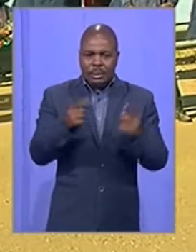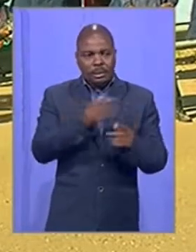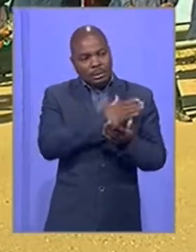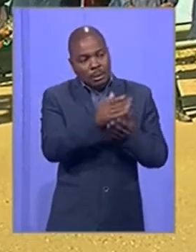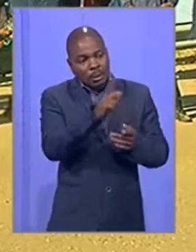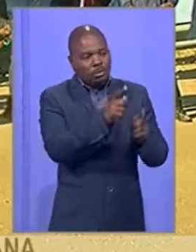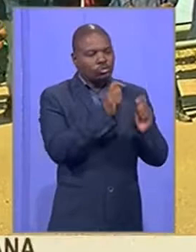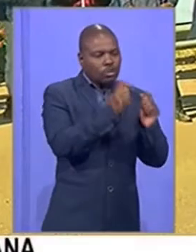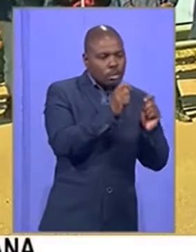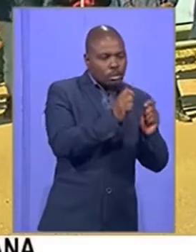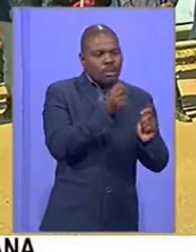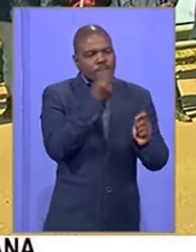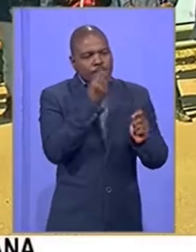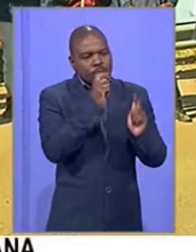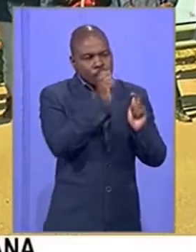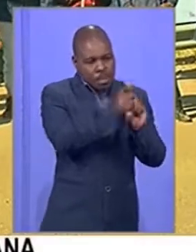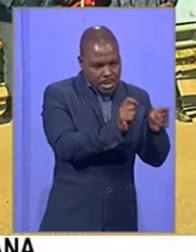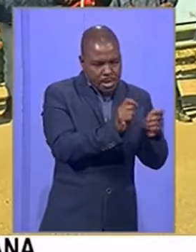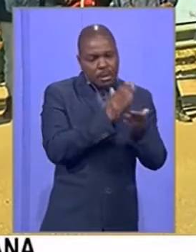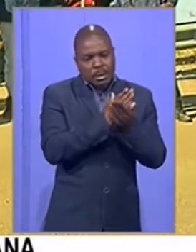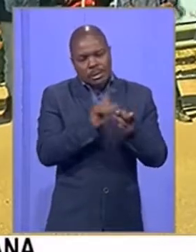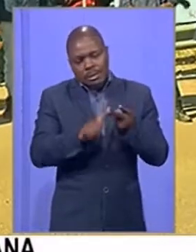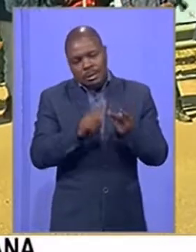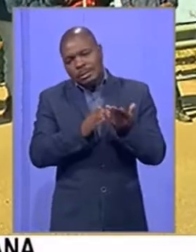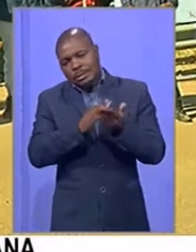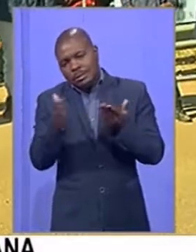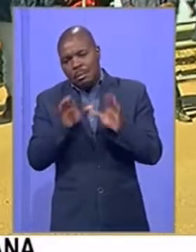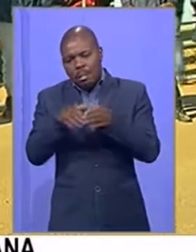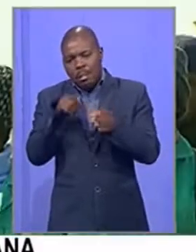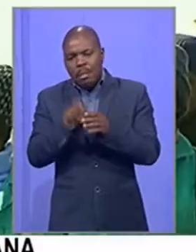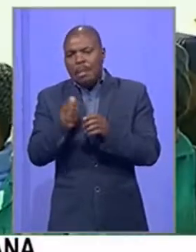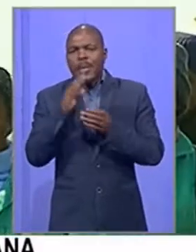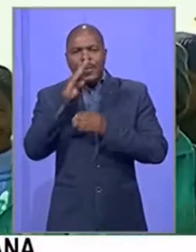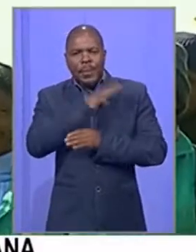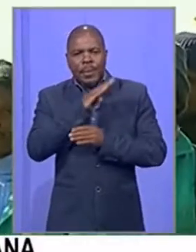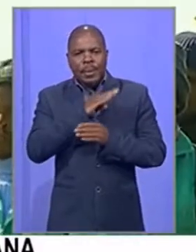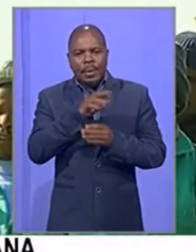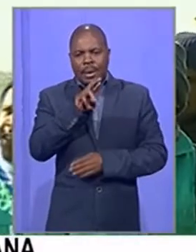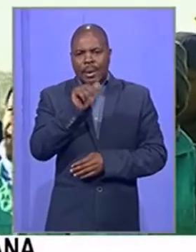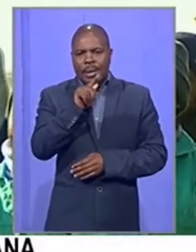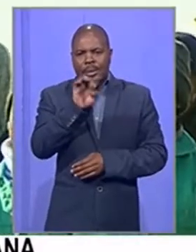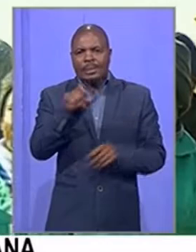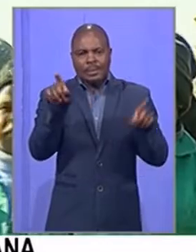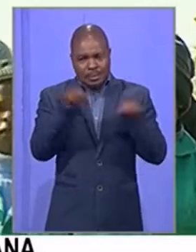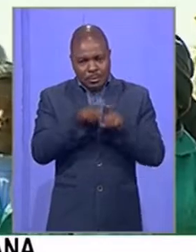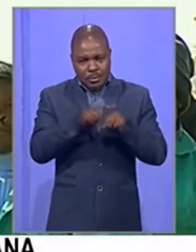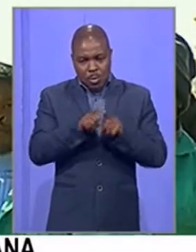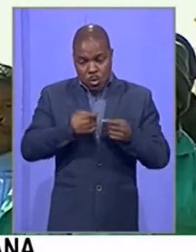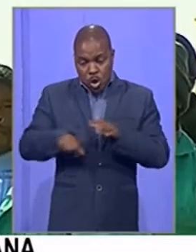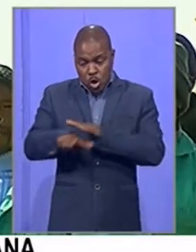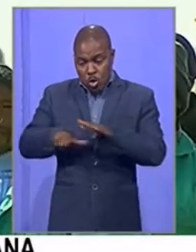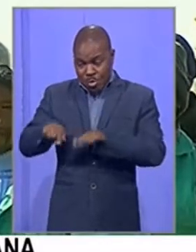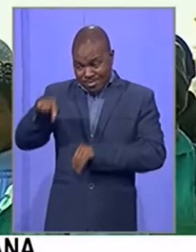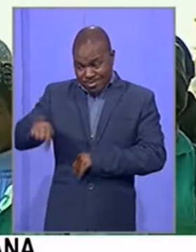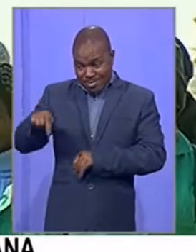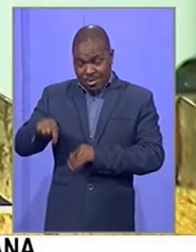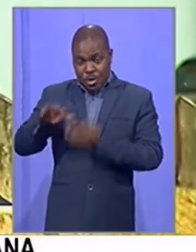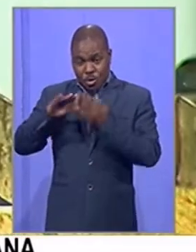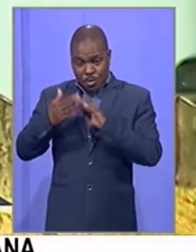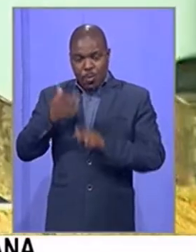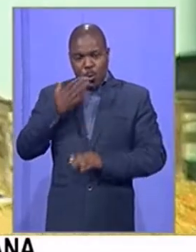di-food allowance ba bangwe ba di hwetša ba bangwe a ba di hwetše rate re boletse ka yona ye nngwe gape as local re be re nyakile go ba part and the